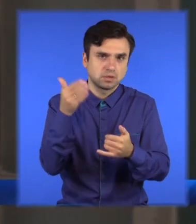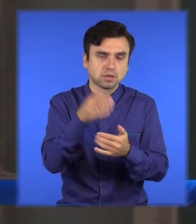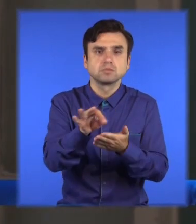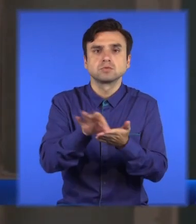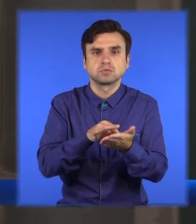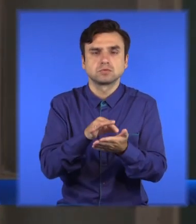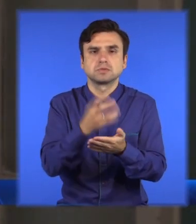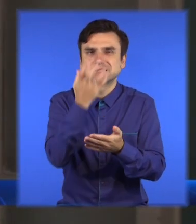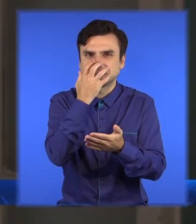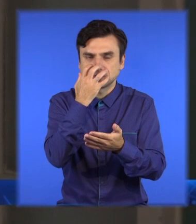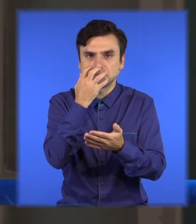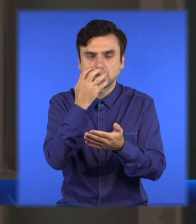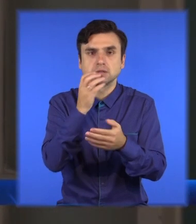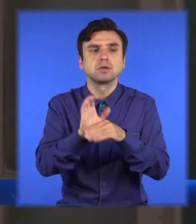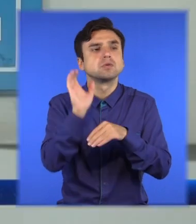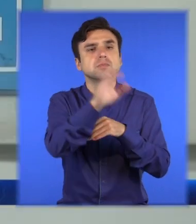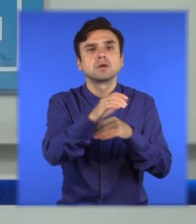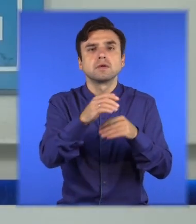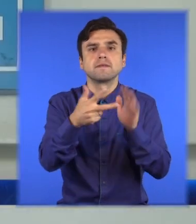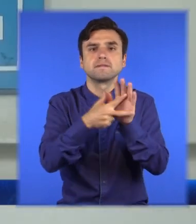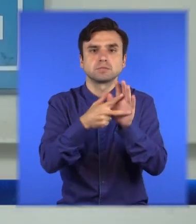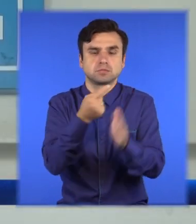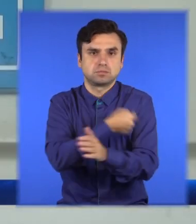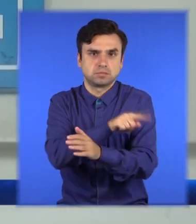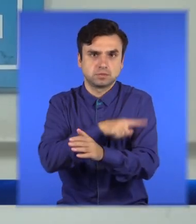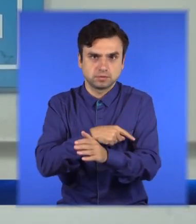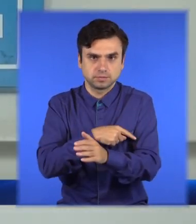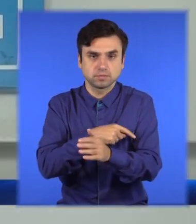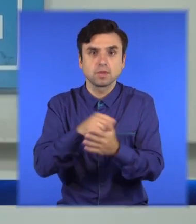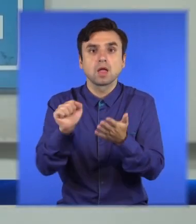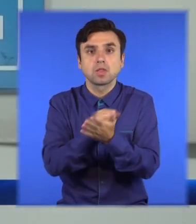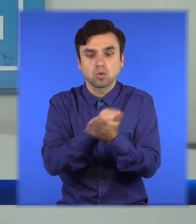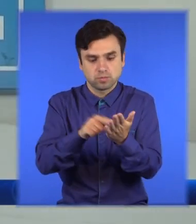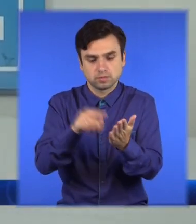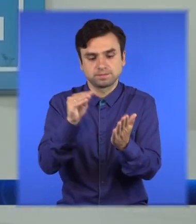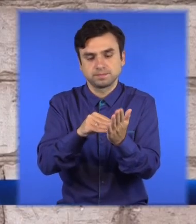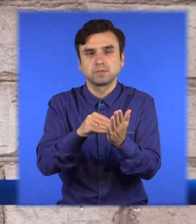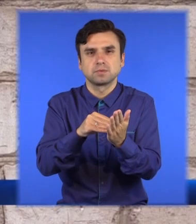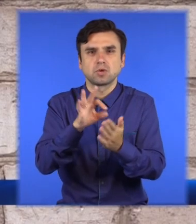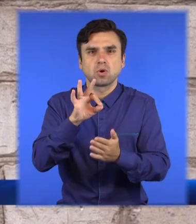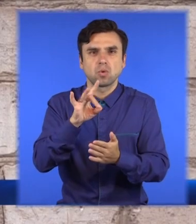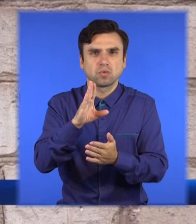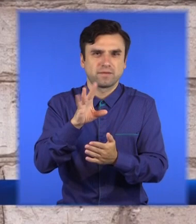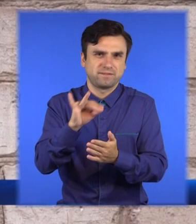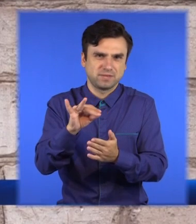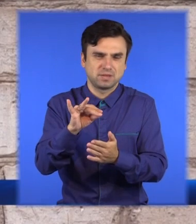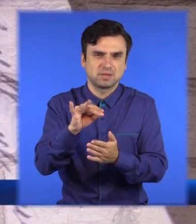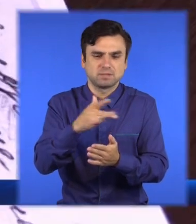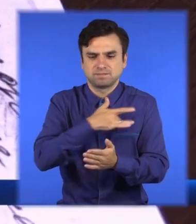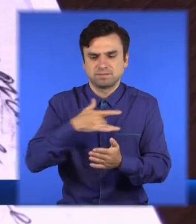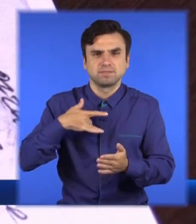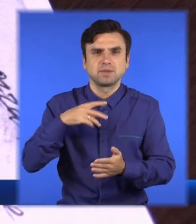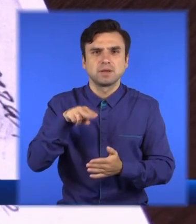буцімто у стінах цього закладу вже не допоможуть. Дитину миттєво доправляють до палати інтенсивної терапії у 8-й міськлікарні.